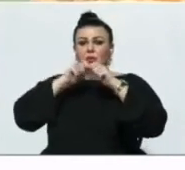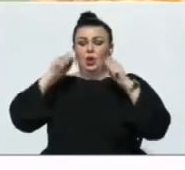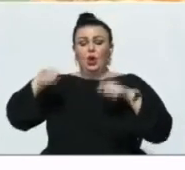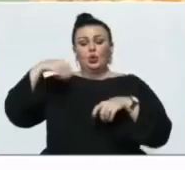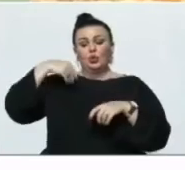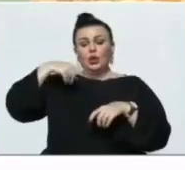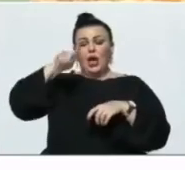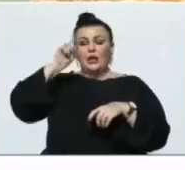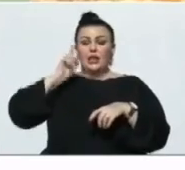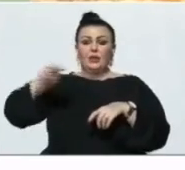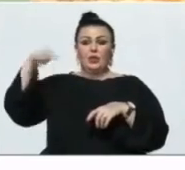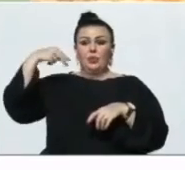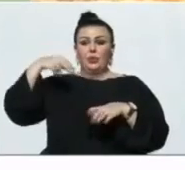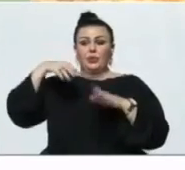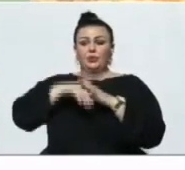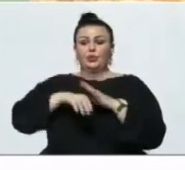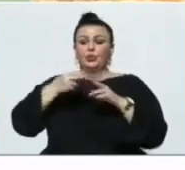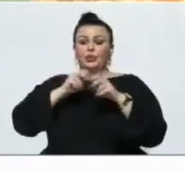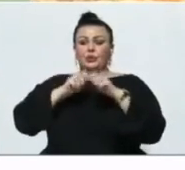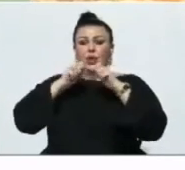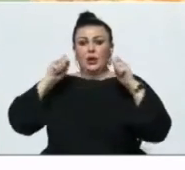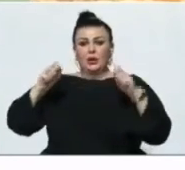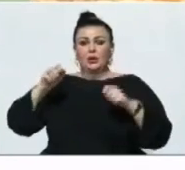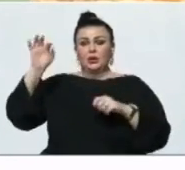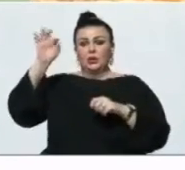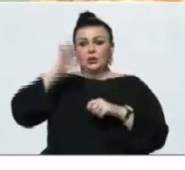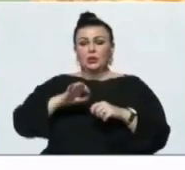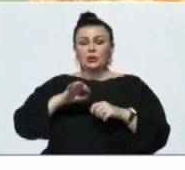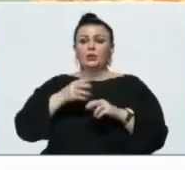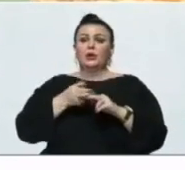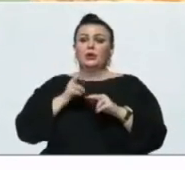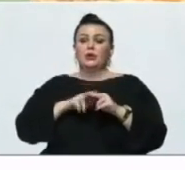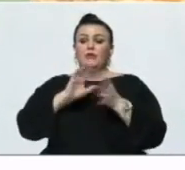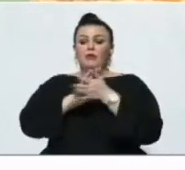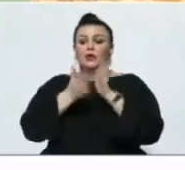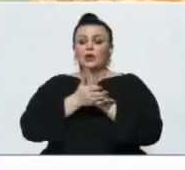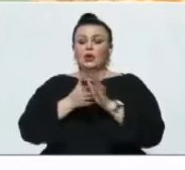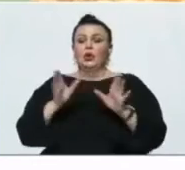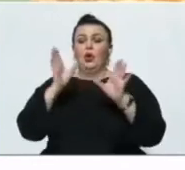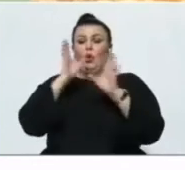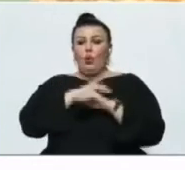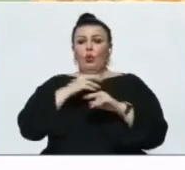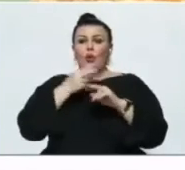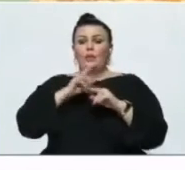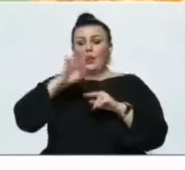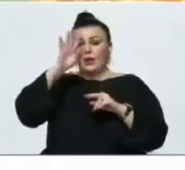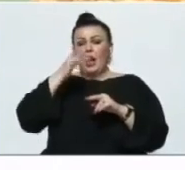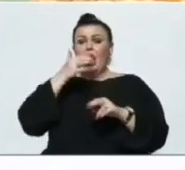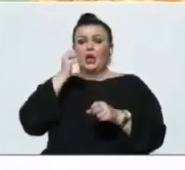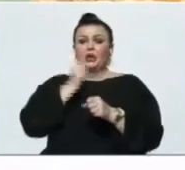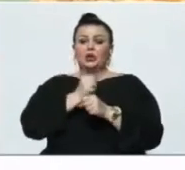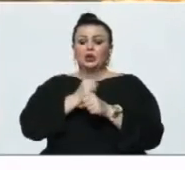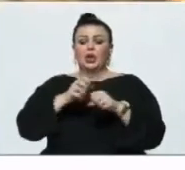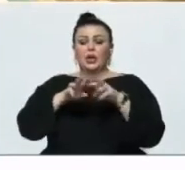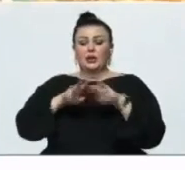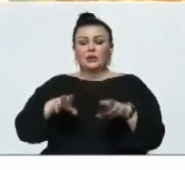prezidentləri tərəfindən. Həmin bu platformanın yaradılması üçün əlverişli şəraiti öyrənmək üçün məhz İranın xarici işlər